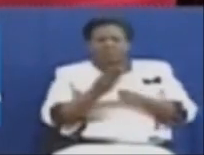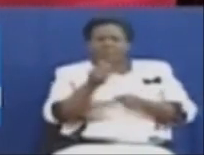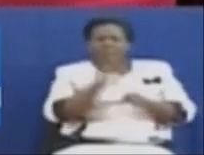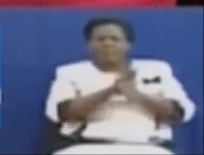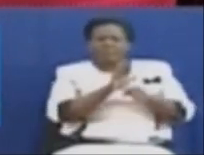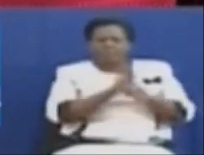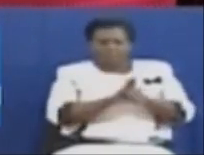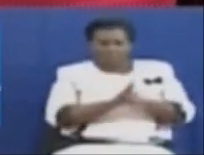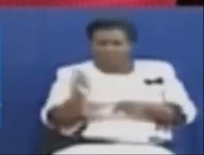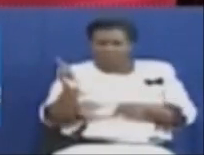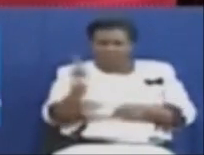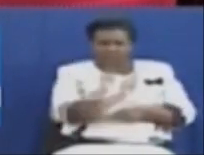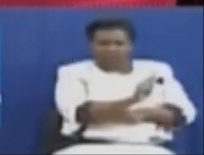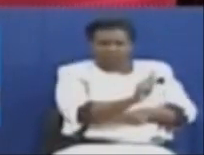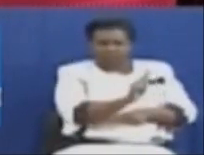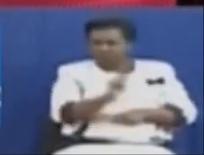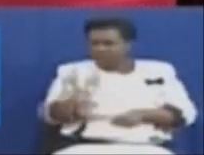wanasema.